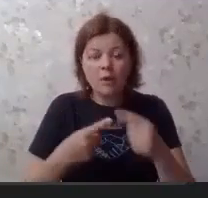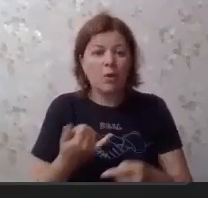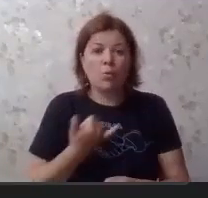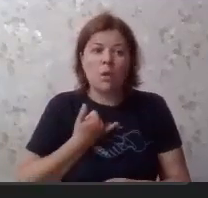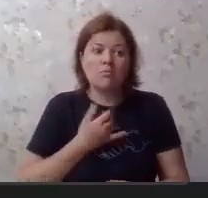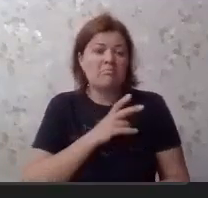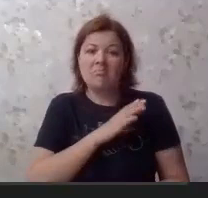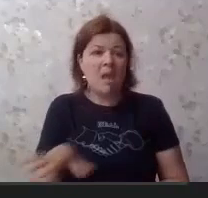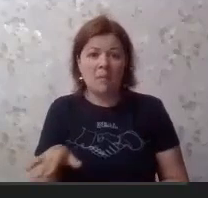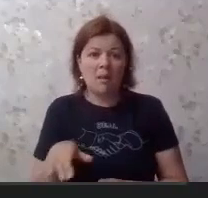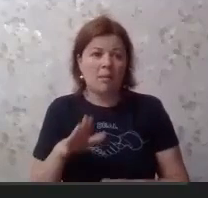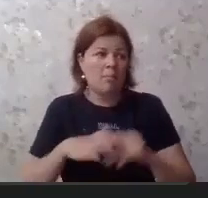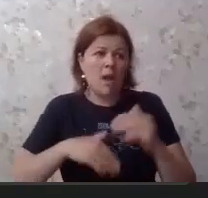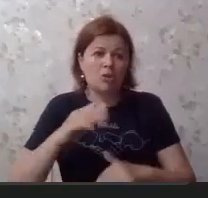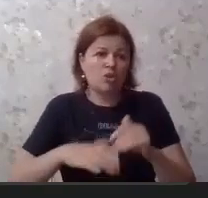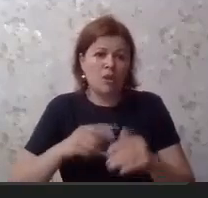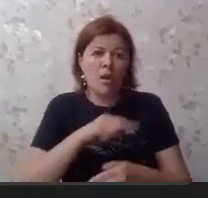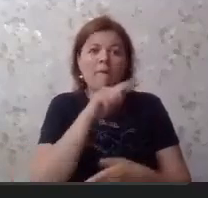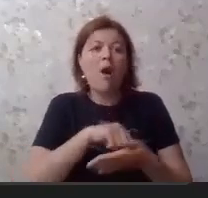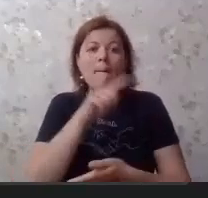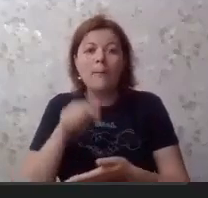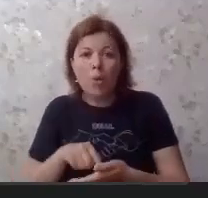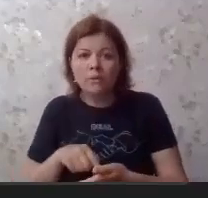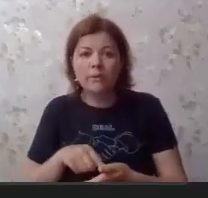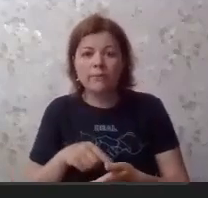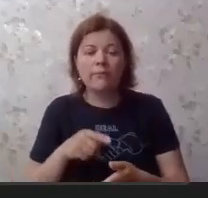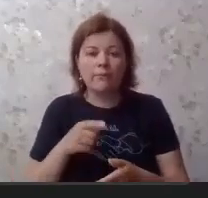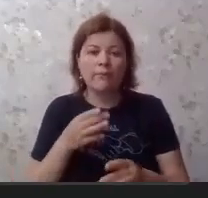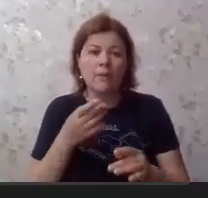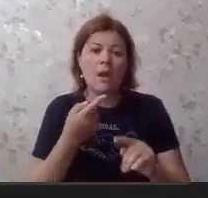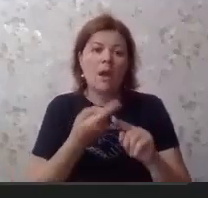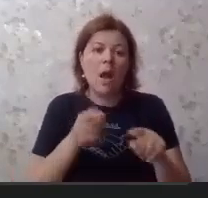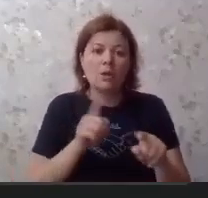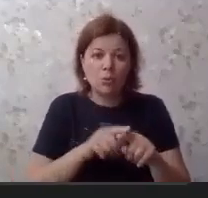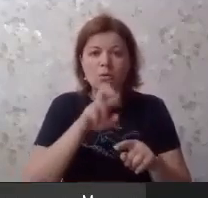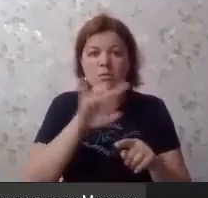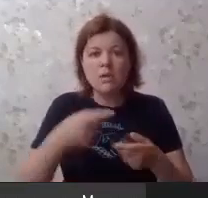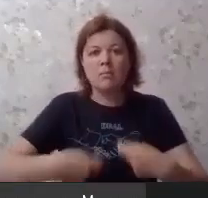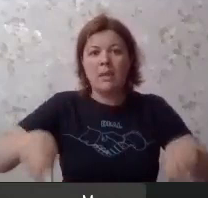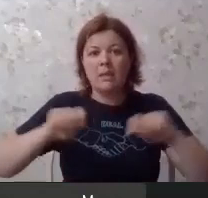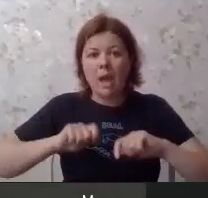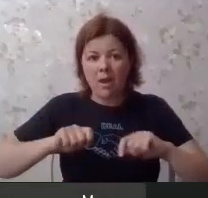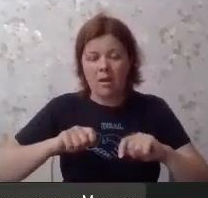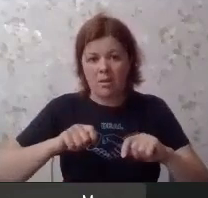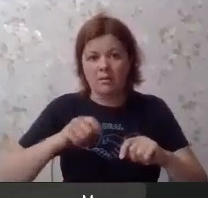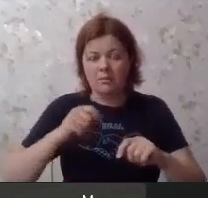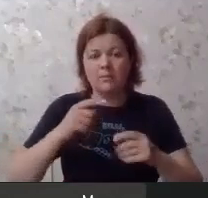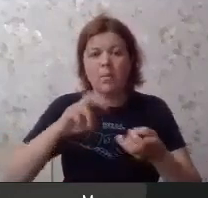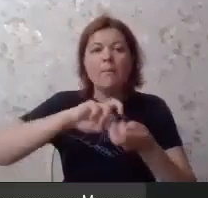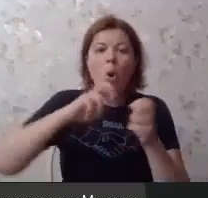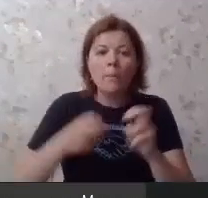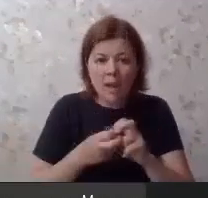практически вопросов, которые отражали те иные проблемы в данной сфере по данному